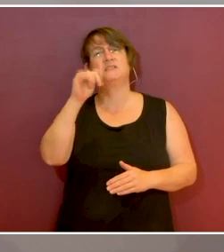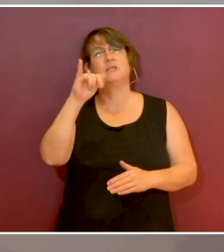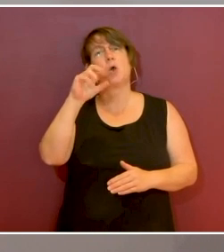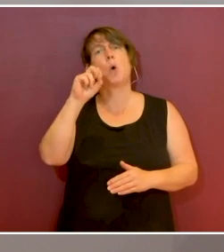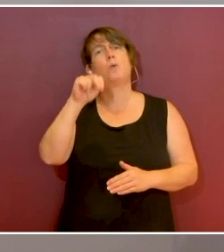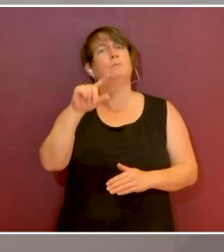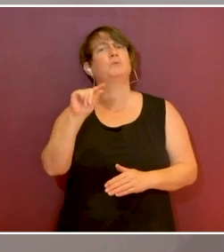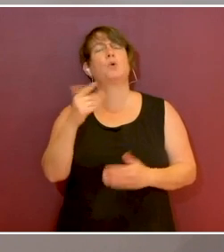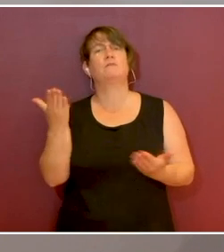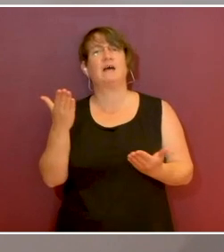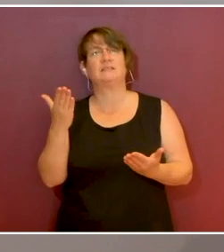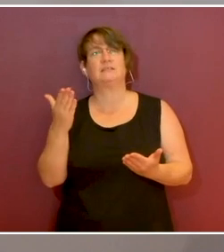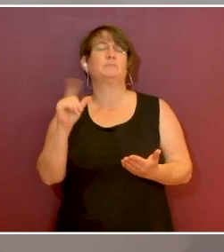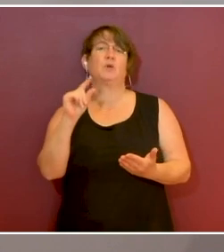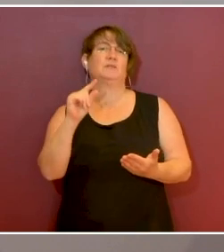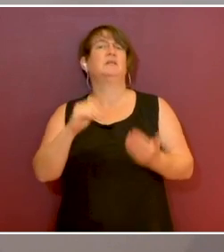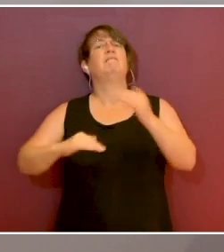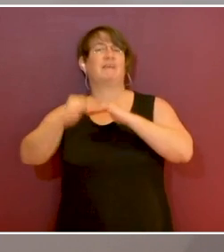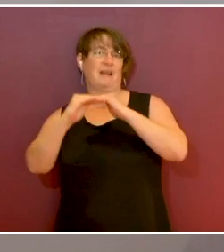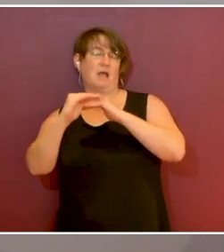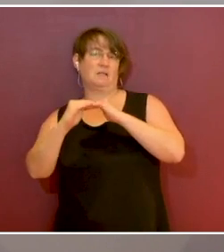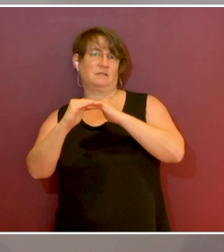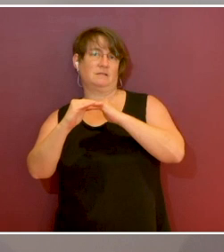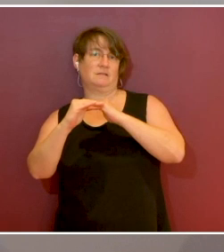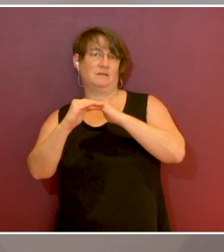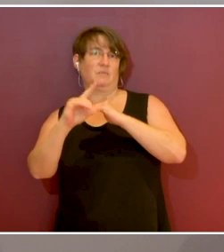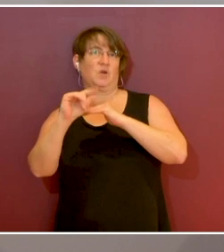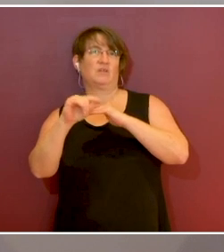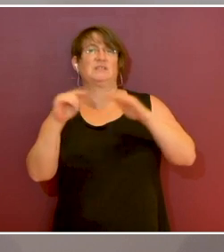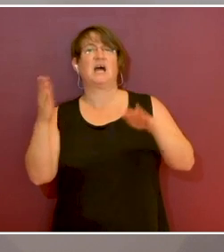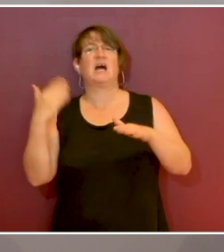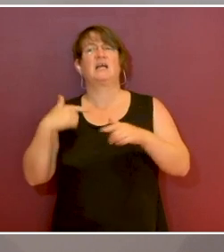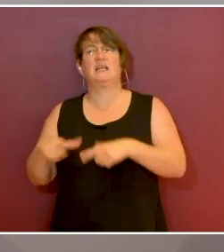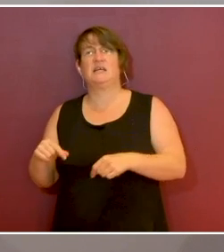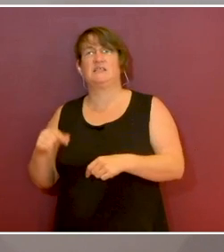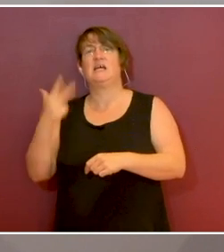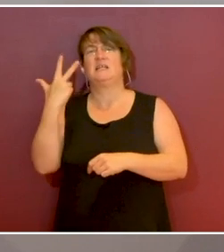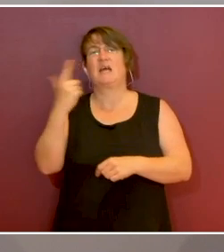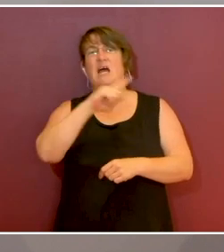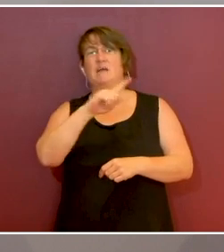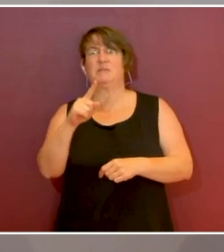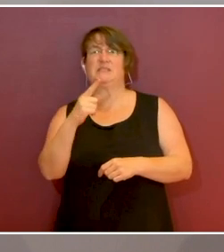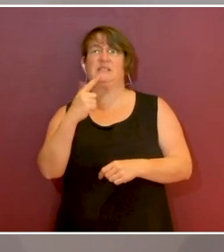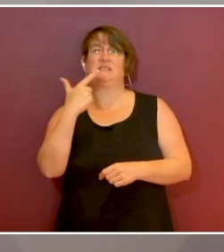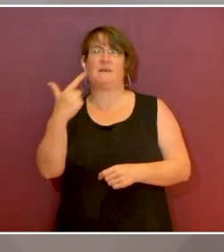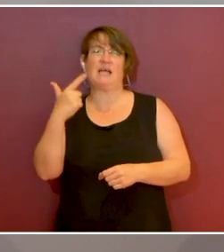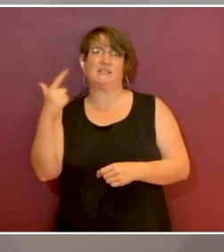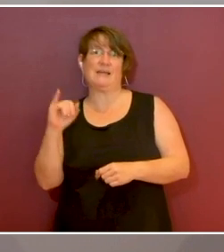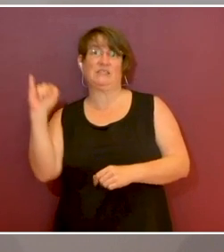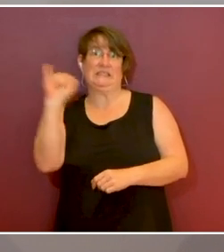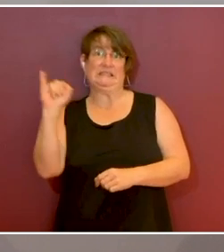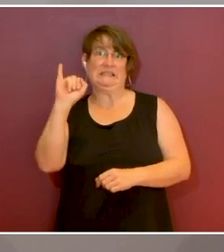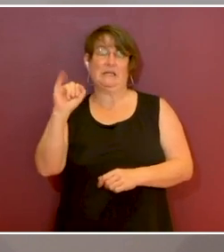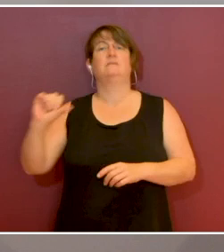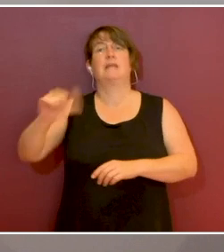ja in SafeKids 1 eine niedrige Inzidenz, die lag im Schnitt bei 3 bis 22, also die Situation, die wir wahrscheinlich jetzt auch haben in Hessen.